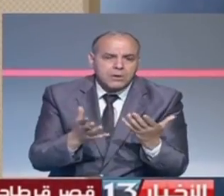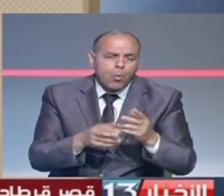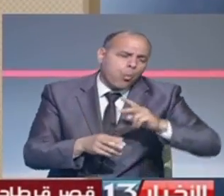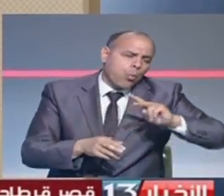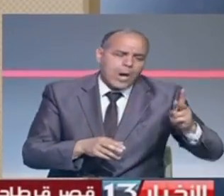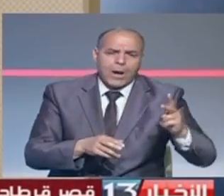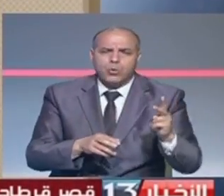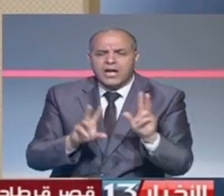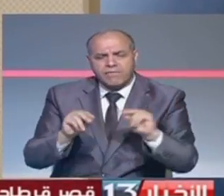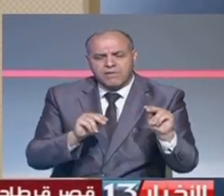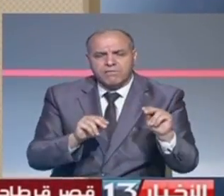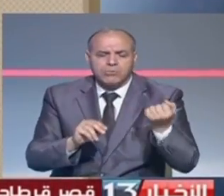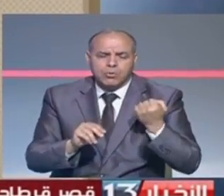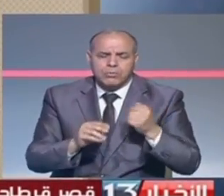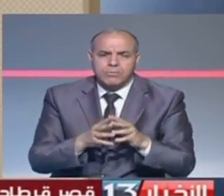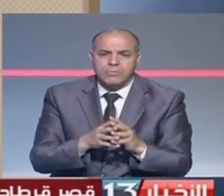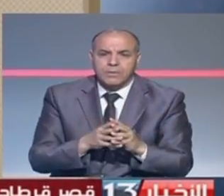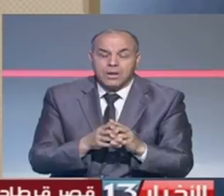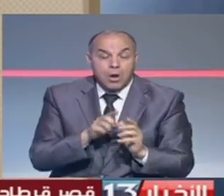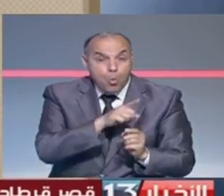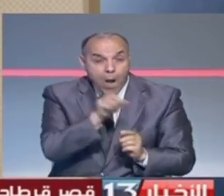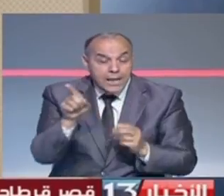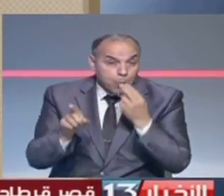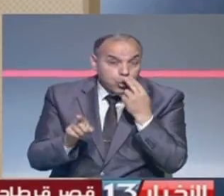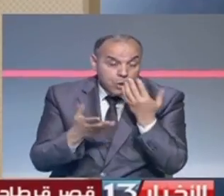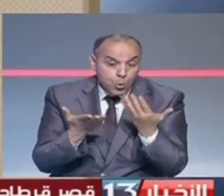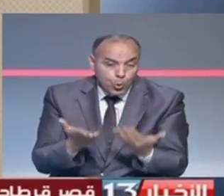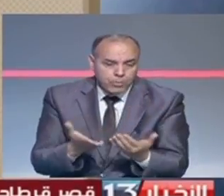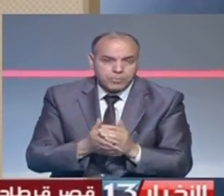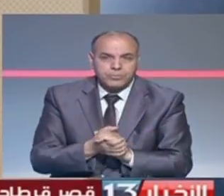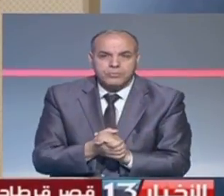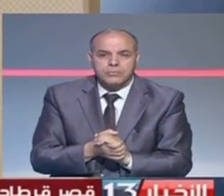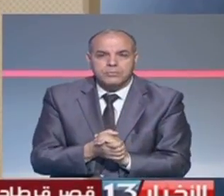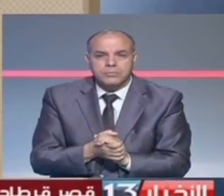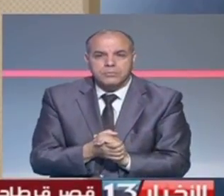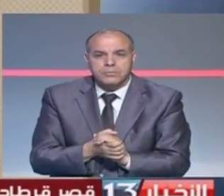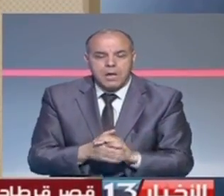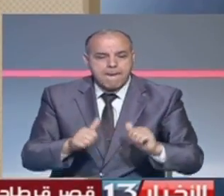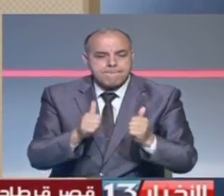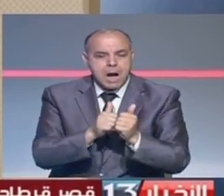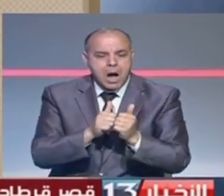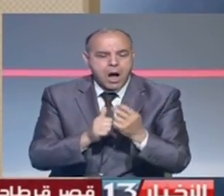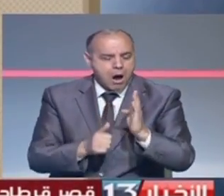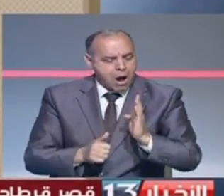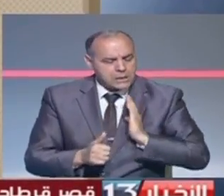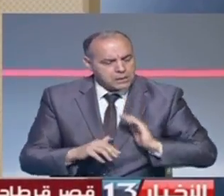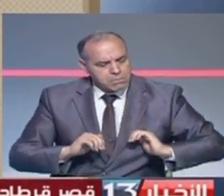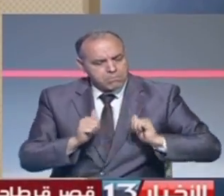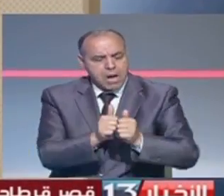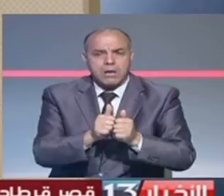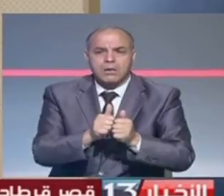مرتبه وانتم اليوم مع قواتنا العسكريه